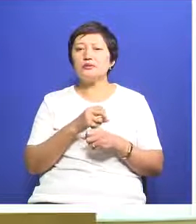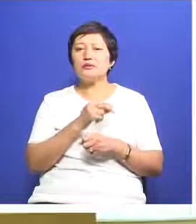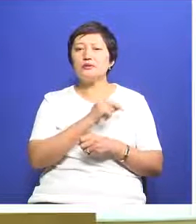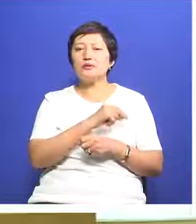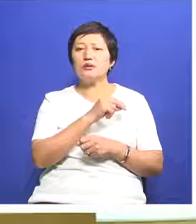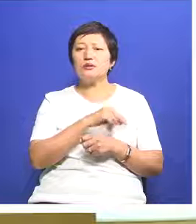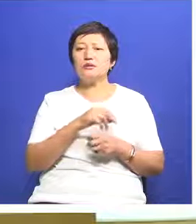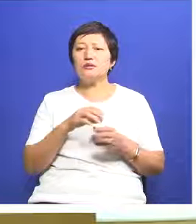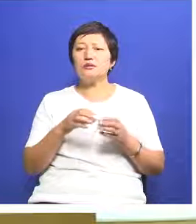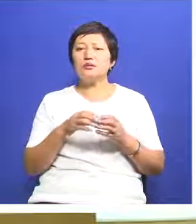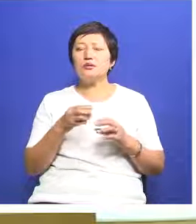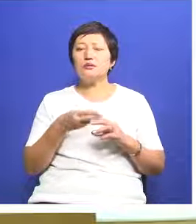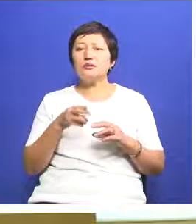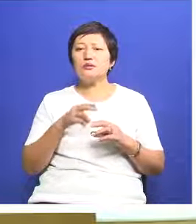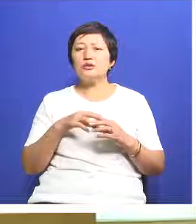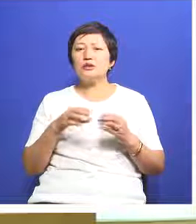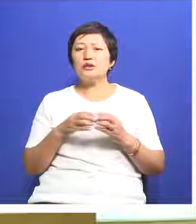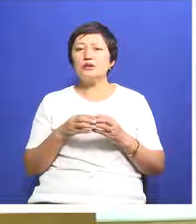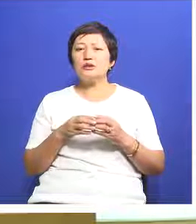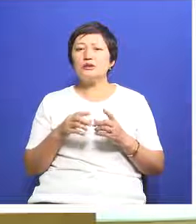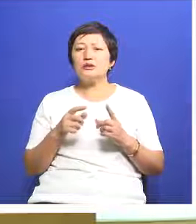келгенше, қолымыздың жеткенше